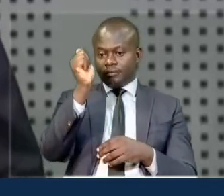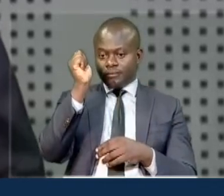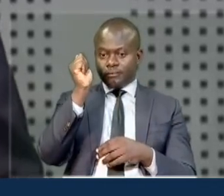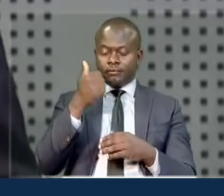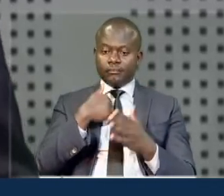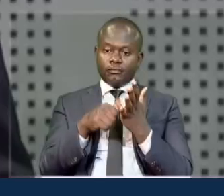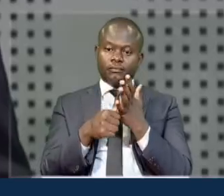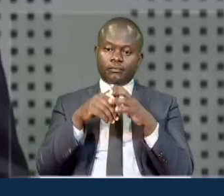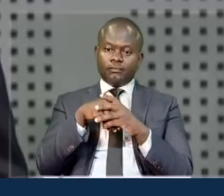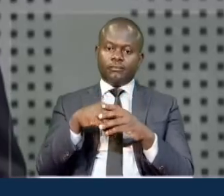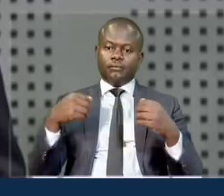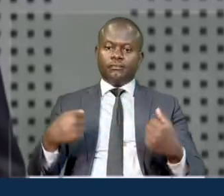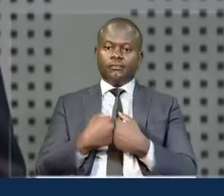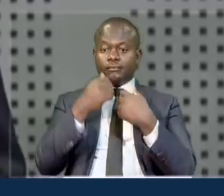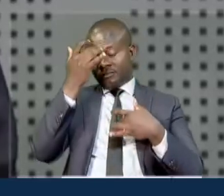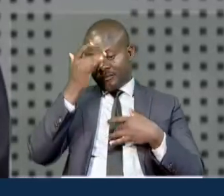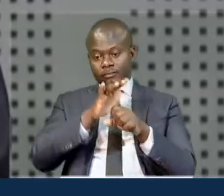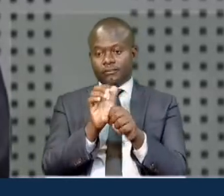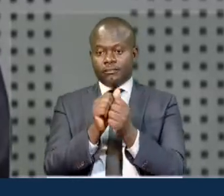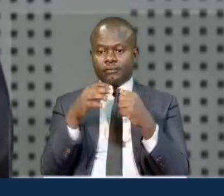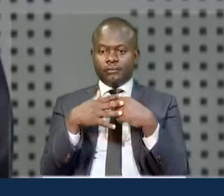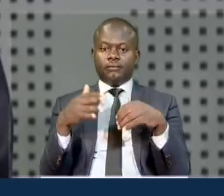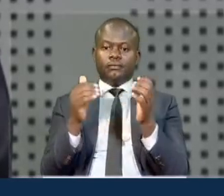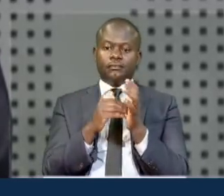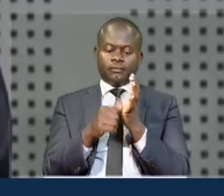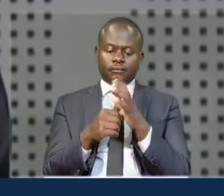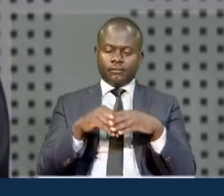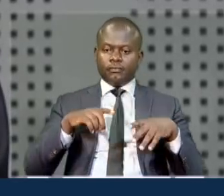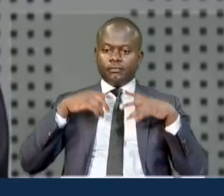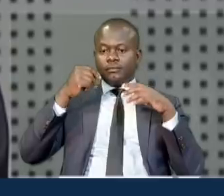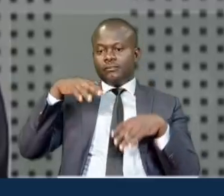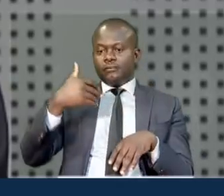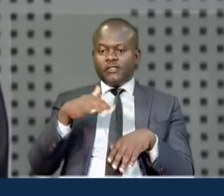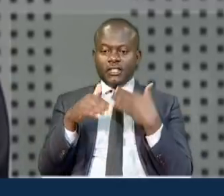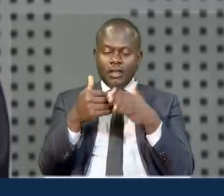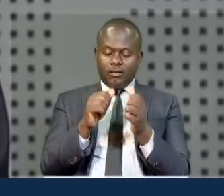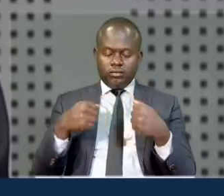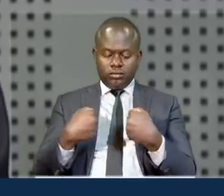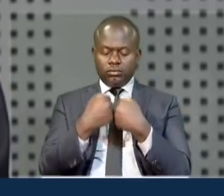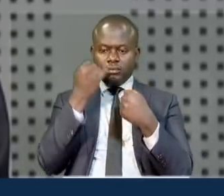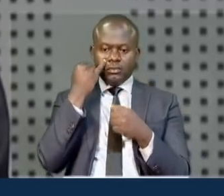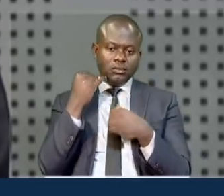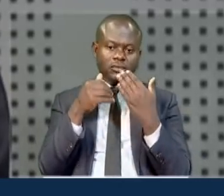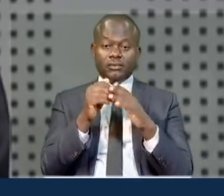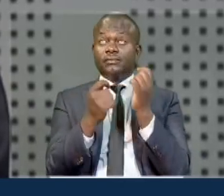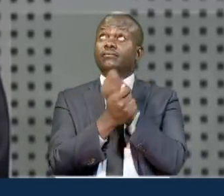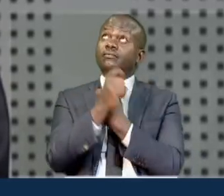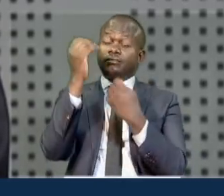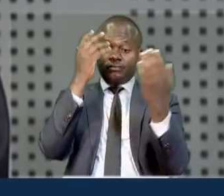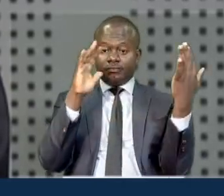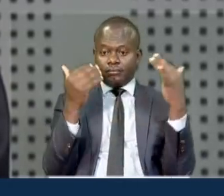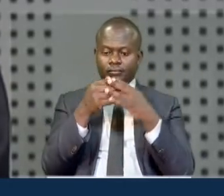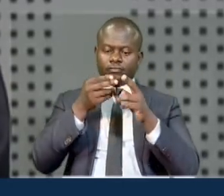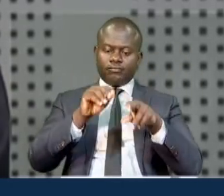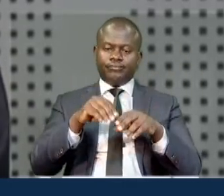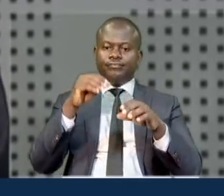Mwugarijwe n'ibisigisigi by'ingaruka za COVID-19, ibibazo by'imibereho ihenze n'ingaruka zikomeye z'imihindagurikire y'ikirere